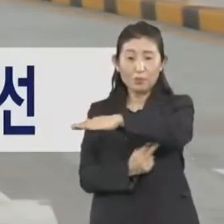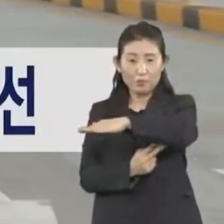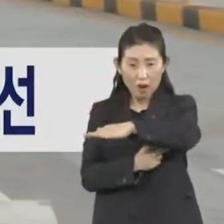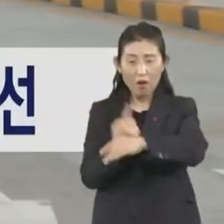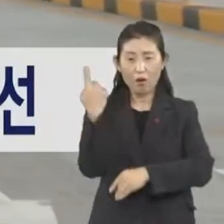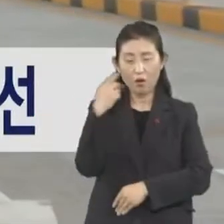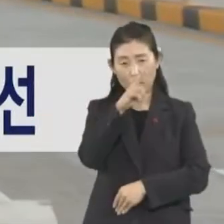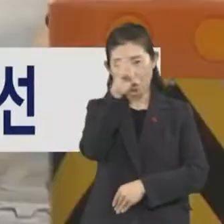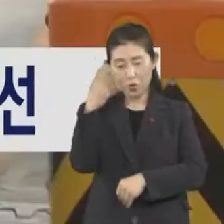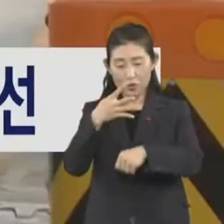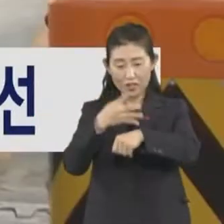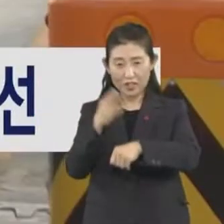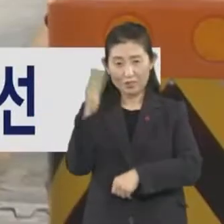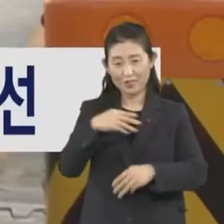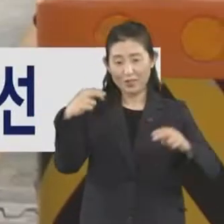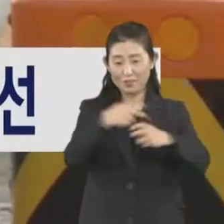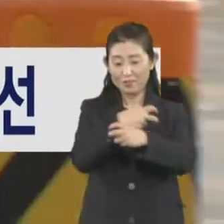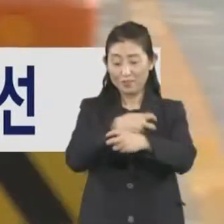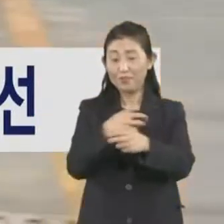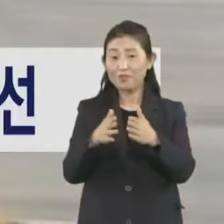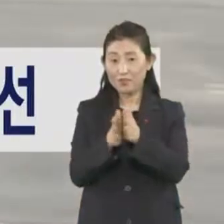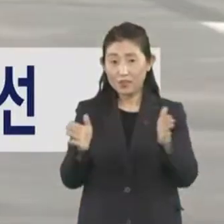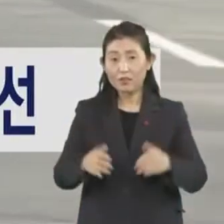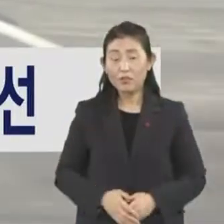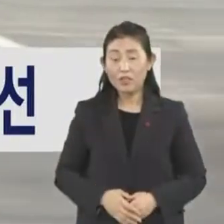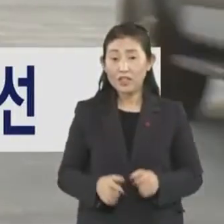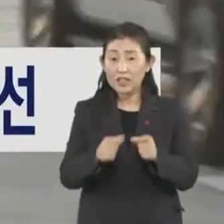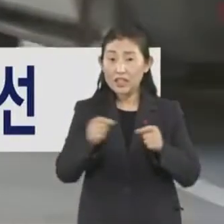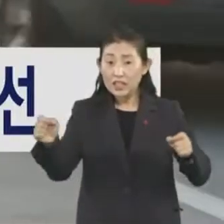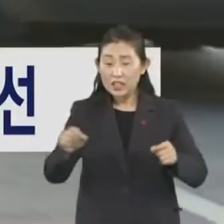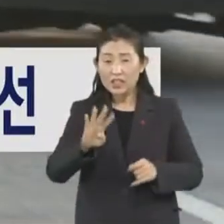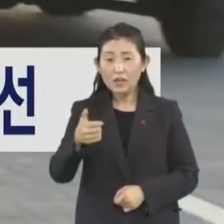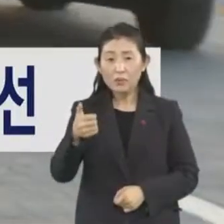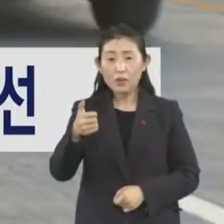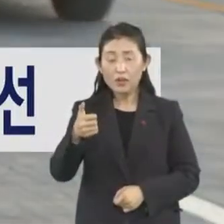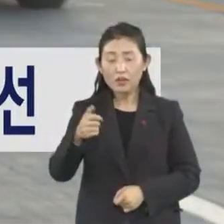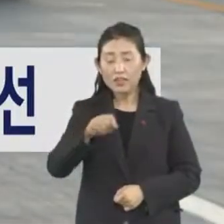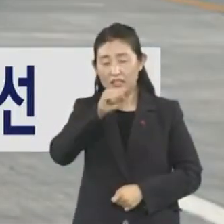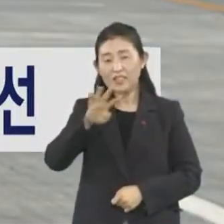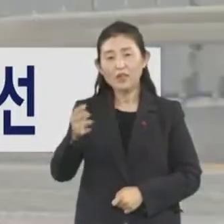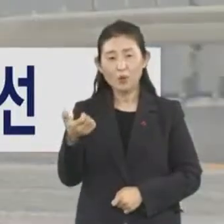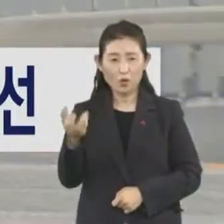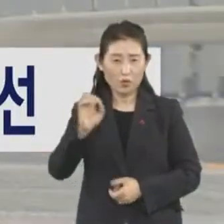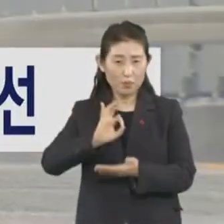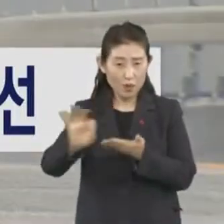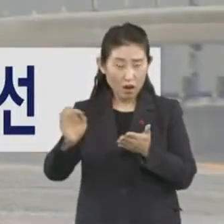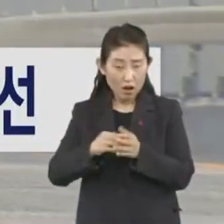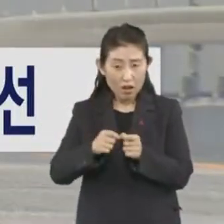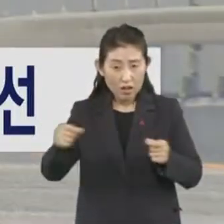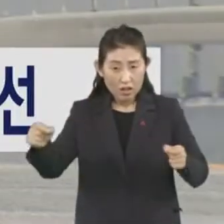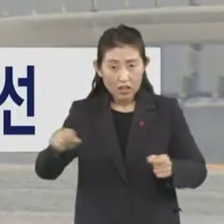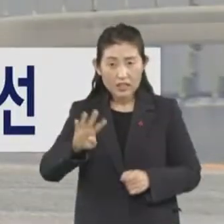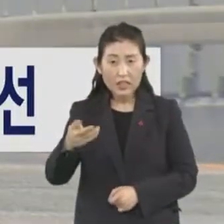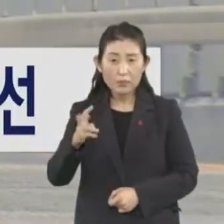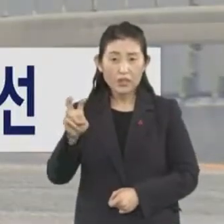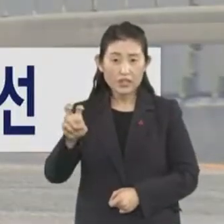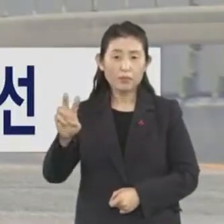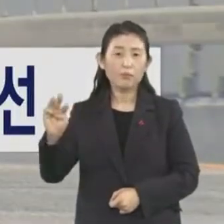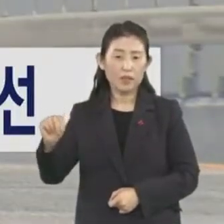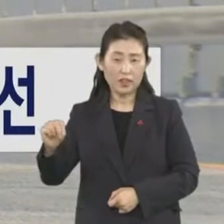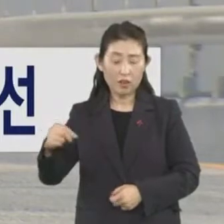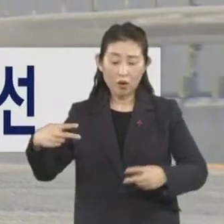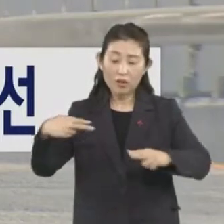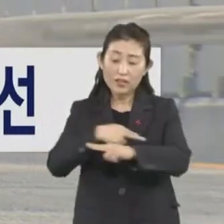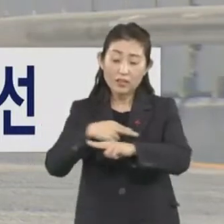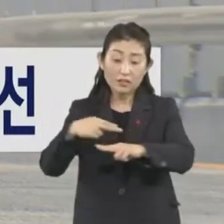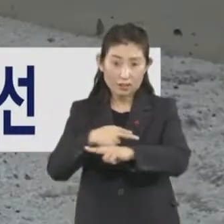4시부터 통행을 시작했습니다 한샘 대게는 450억 원이 투입돼 교량 길이만 420m 인 왕복